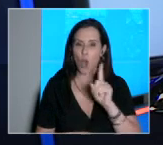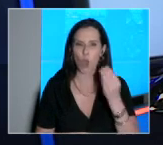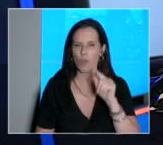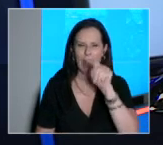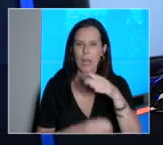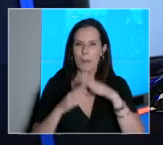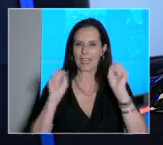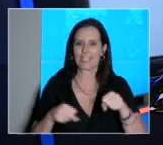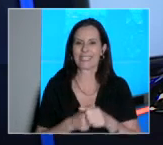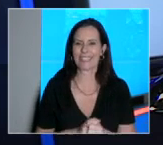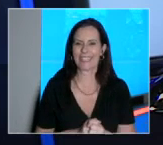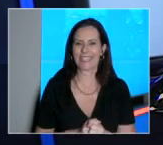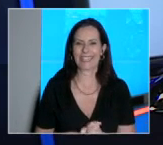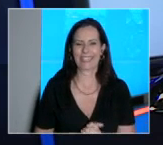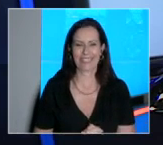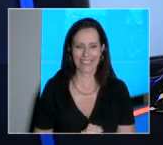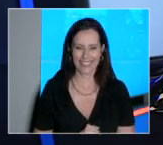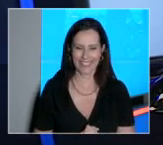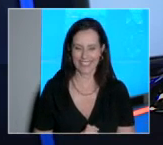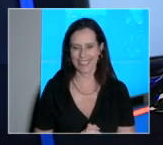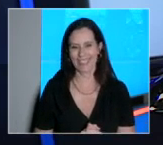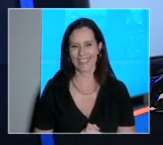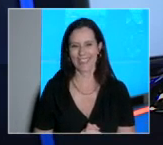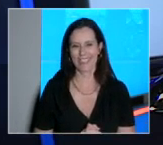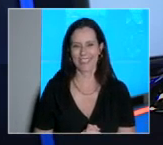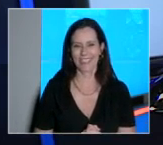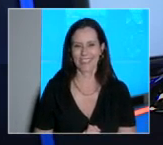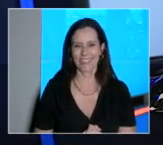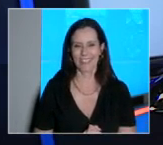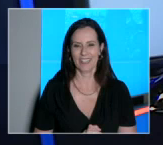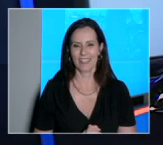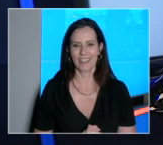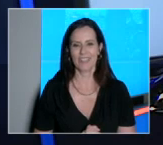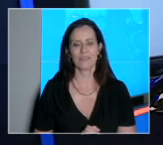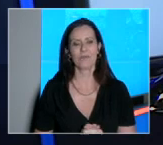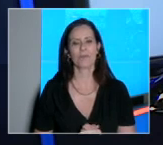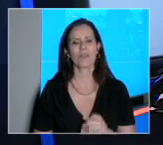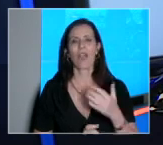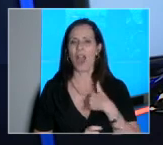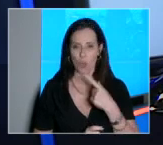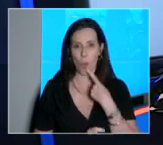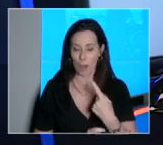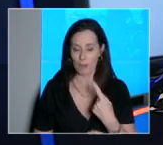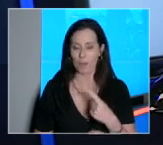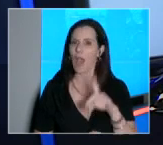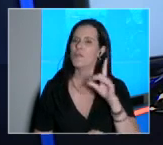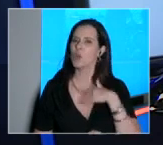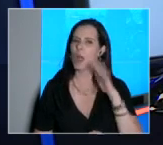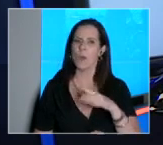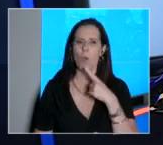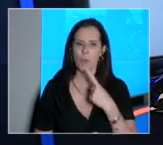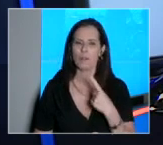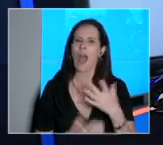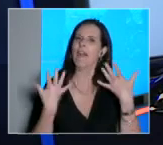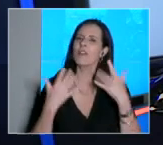טוב להגיע לבית הנשיא. מפה לא טוב. זה גם נכון. עכשיו נשמע, אנחנו מדברים על זה, אבל אנחנו גם מדברים